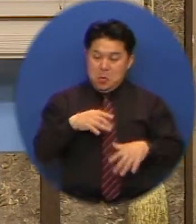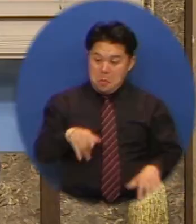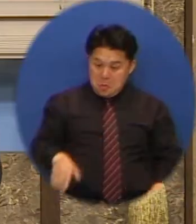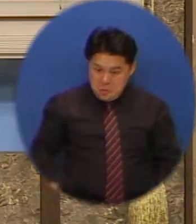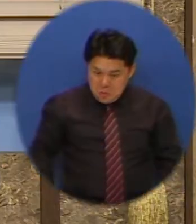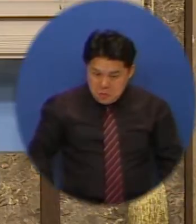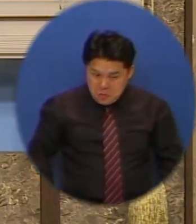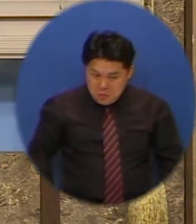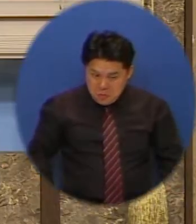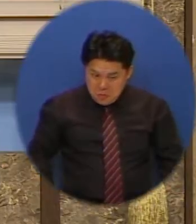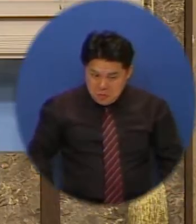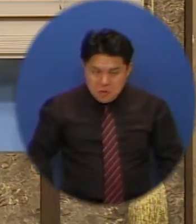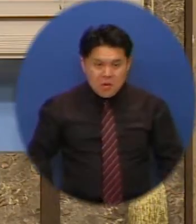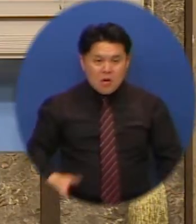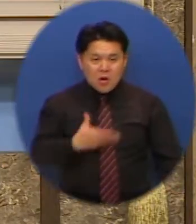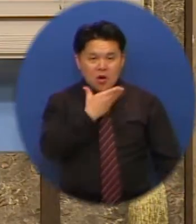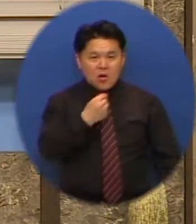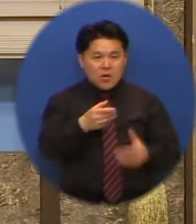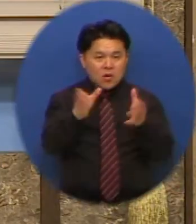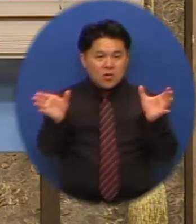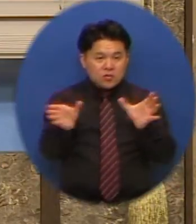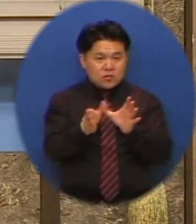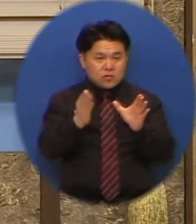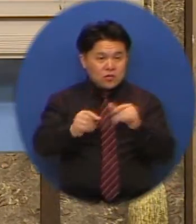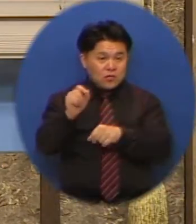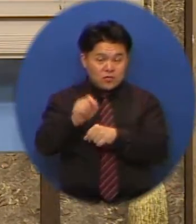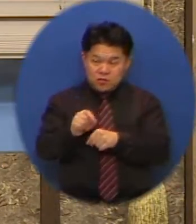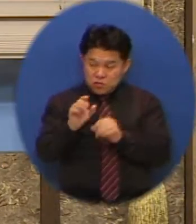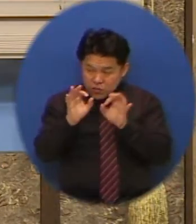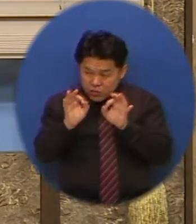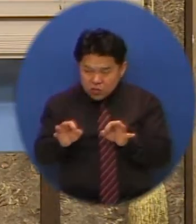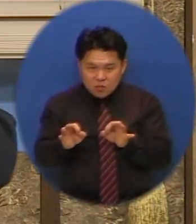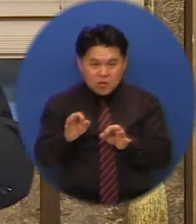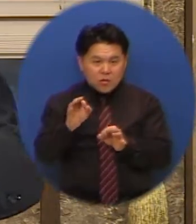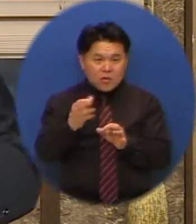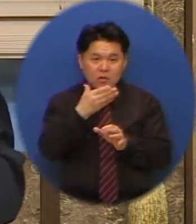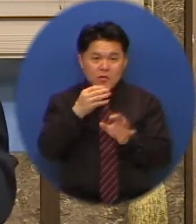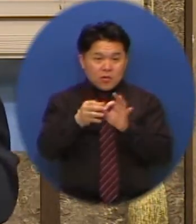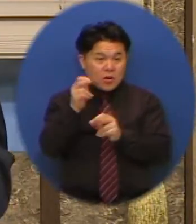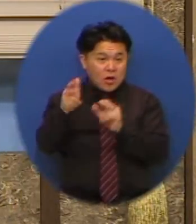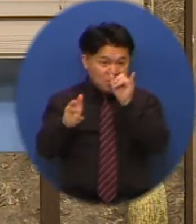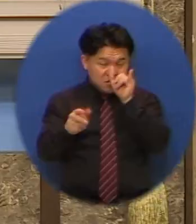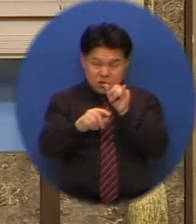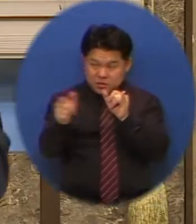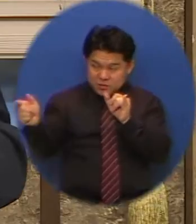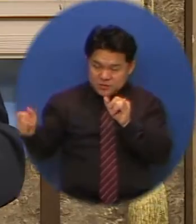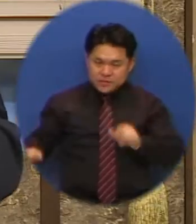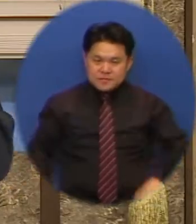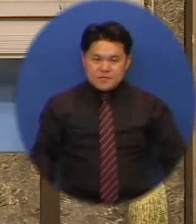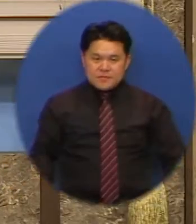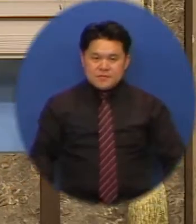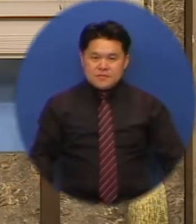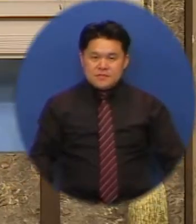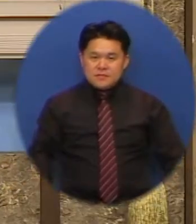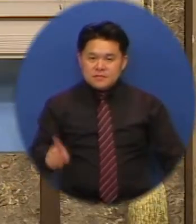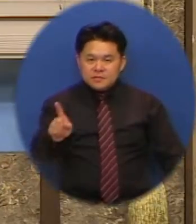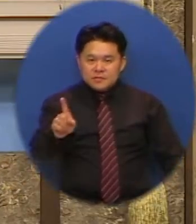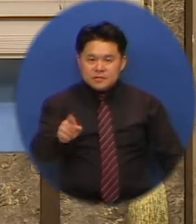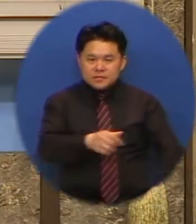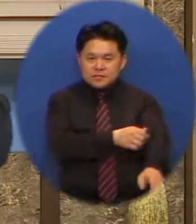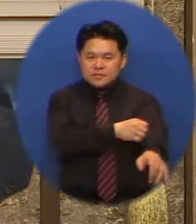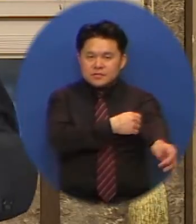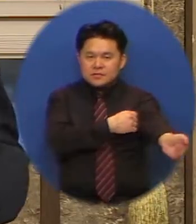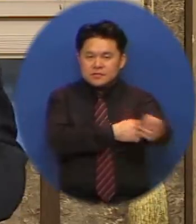게. 복지부 공무원들이 이제 복지 산업이라는 이게 있잖아요. 이걸 이제 산업을 안 봐요. 네.